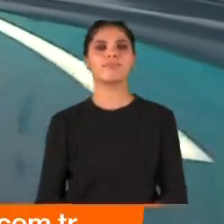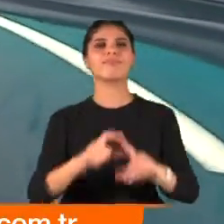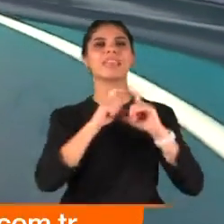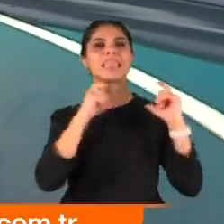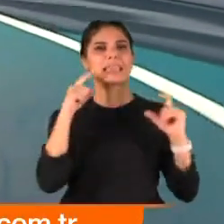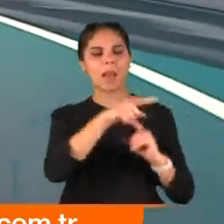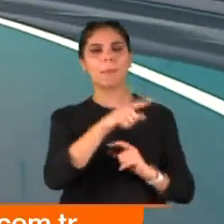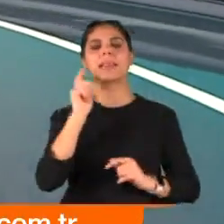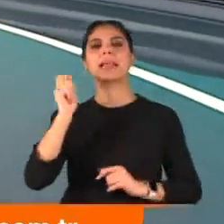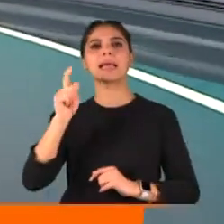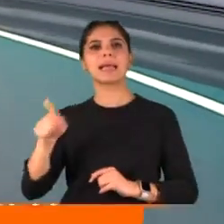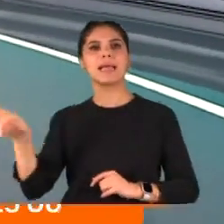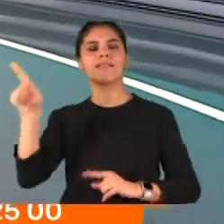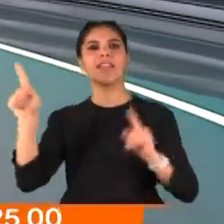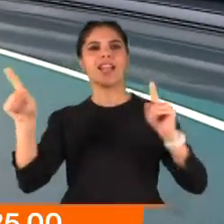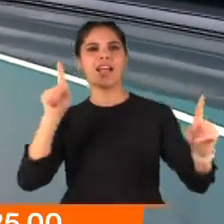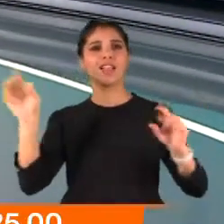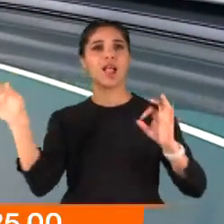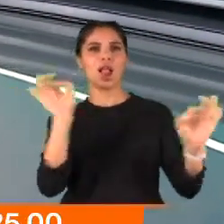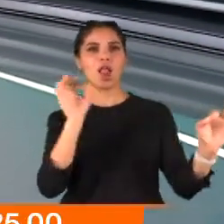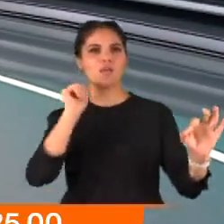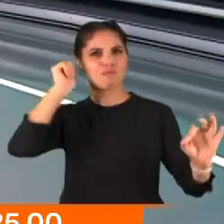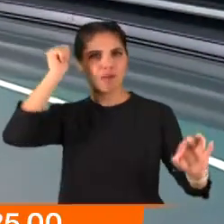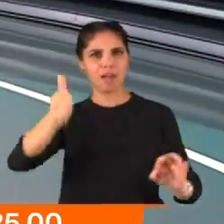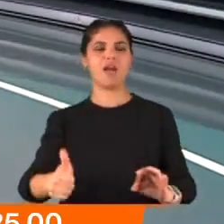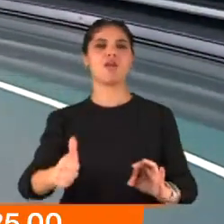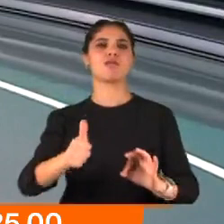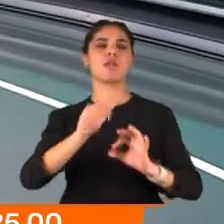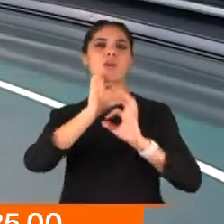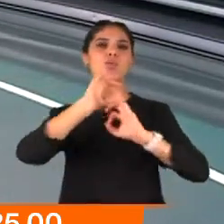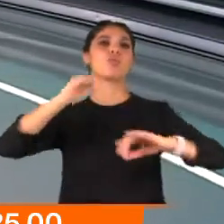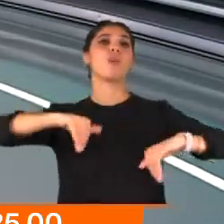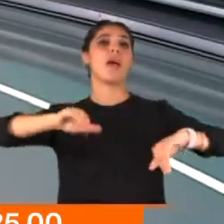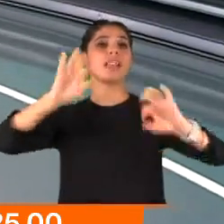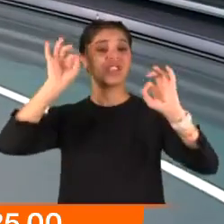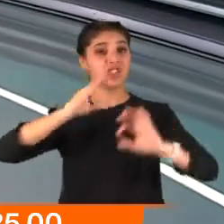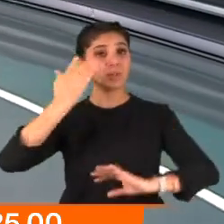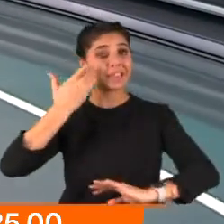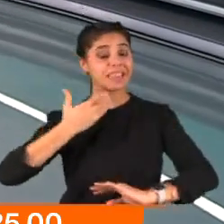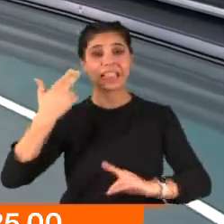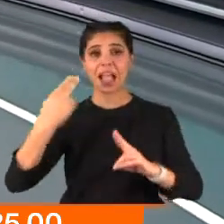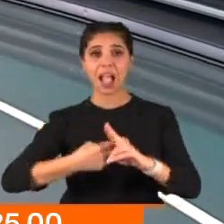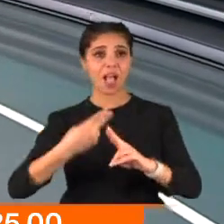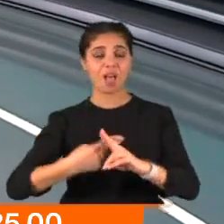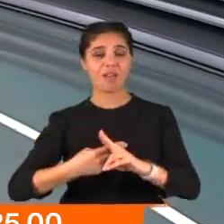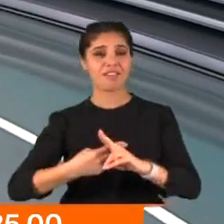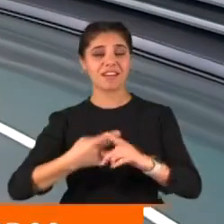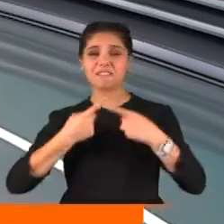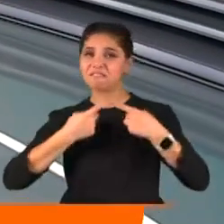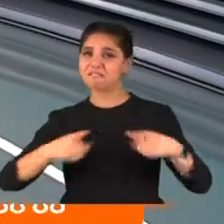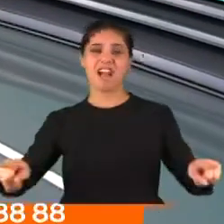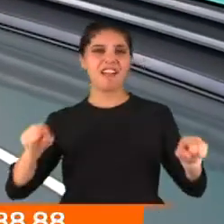damatlar ve kayınvalideleri arasındaki ilişki her zaman kusursuz olmayabiliyor ama şimdi izleyeceğiniz örnek genel kanının